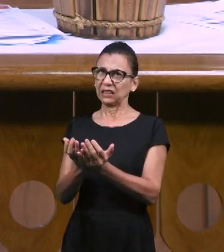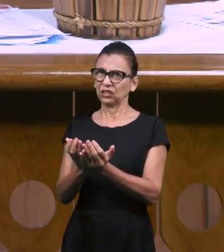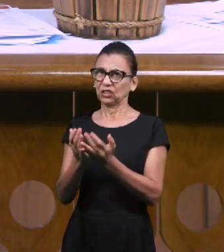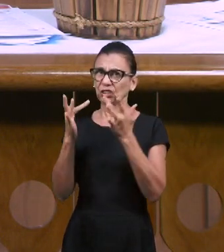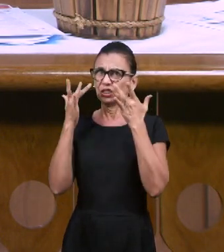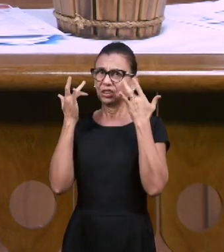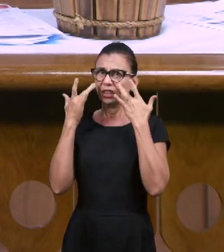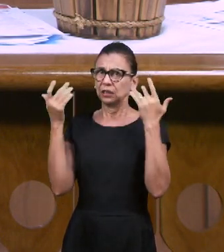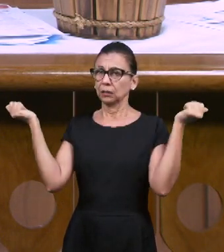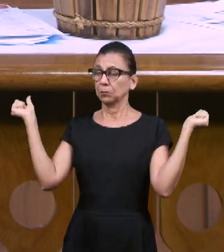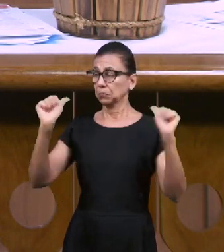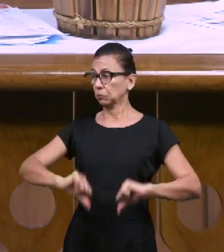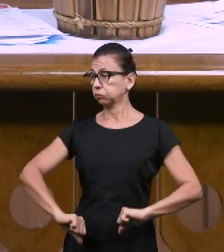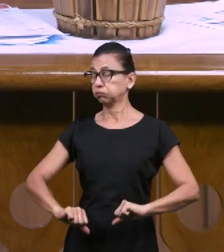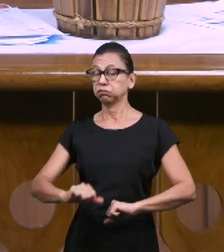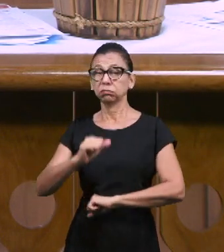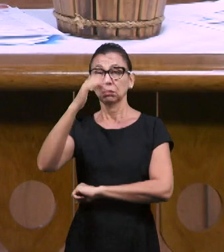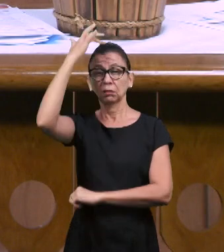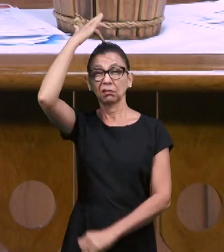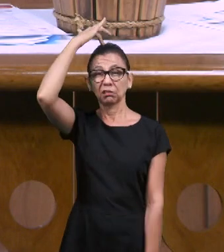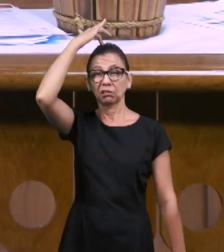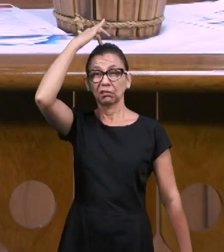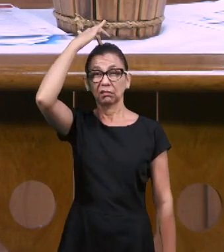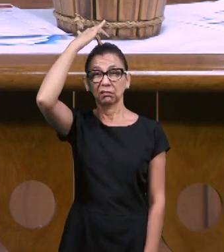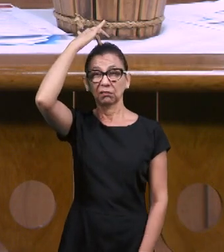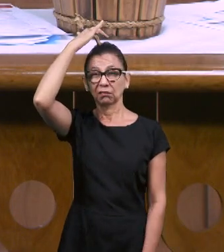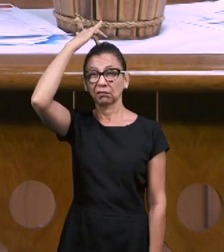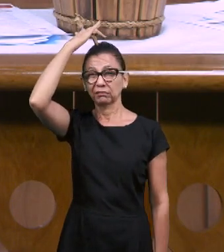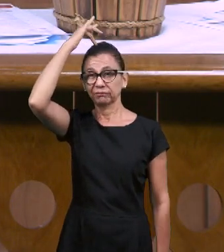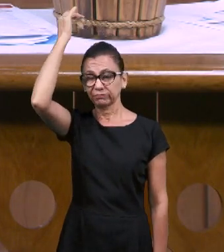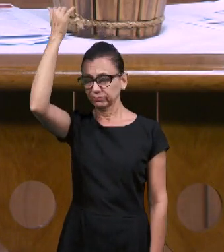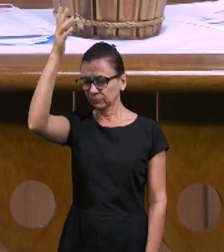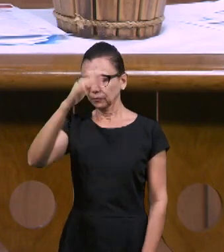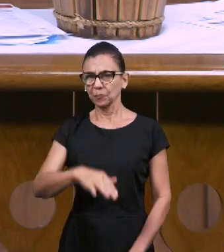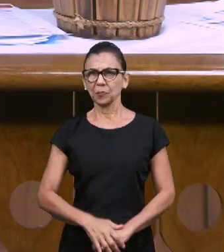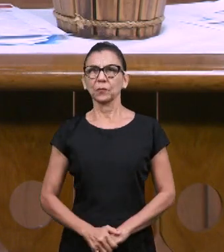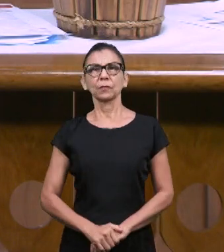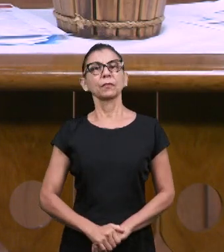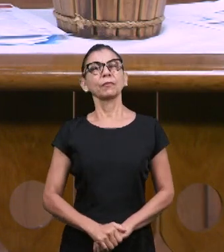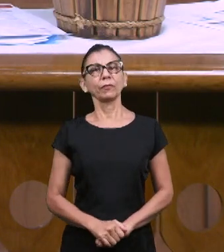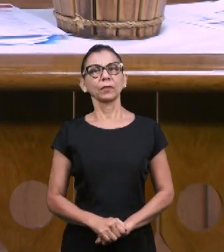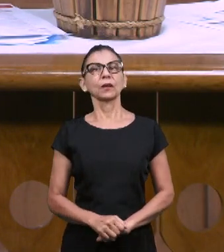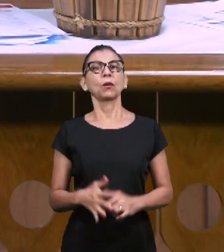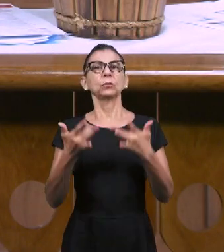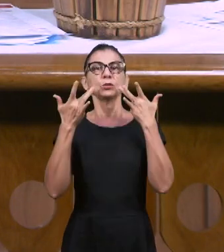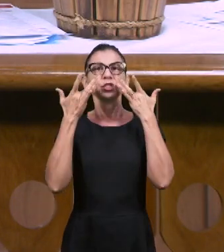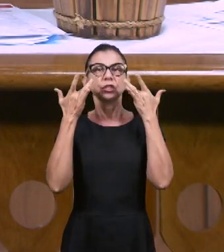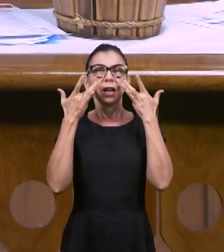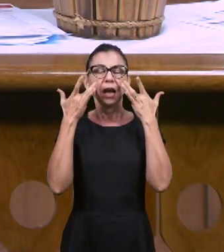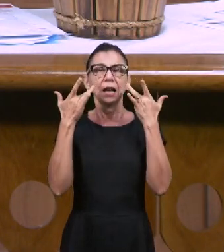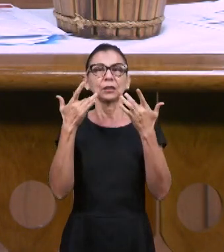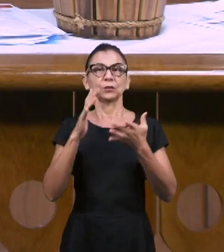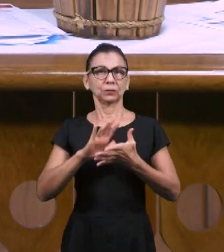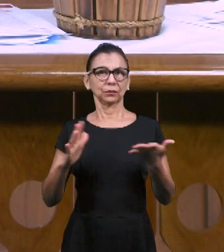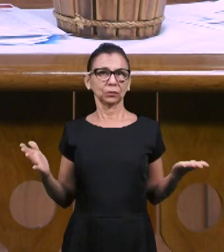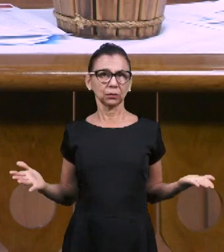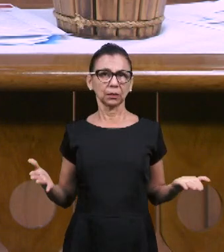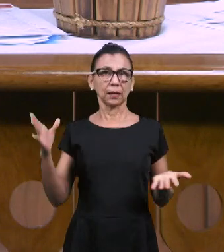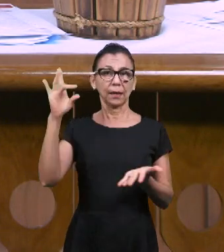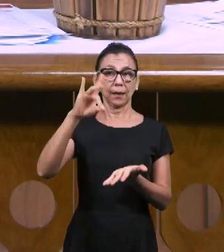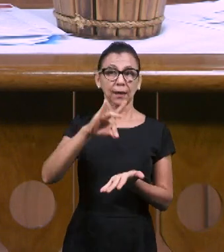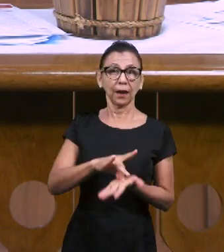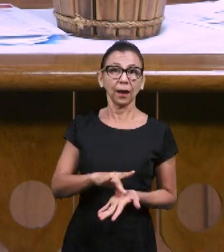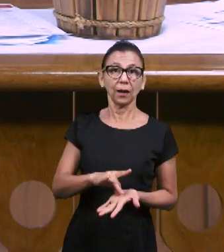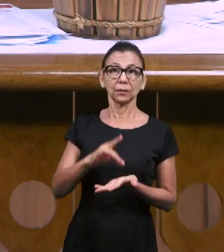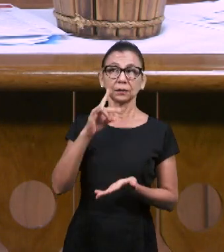de chrétiens, c'est la pire des choses du monde. J'ai jamais vu une chose tellement moche, n'est-ce pas? Mais j'aime bien le